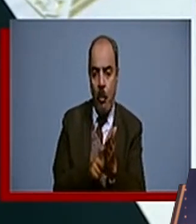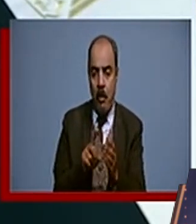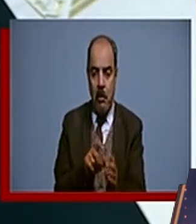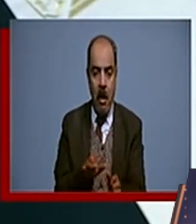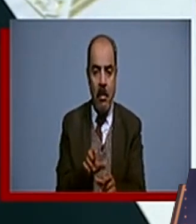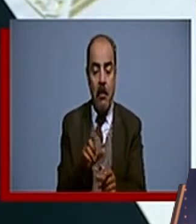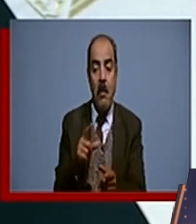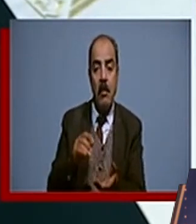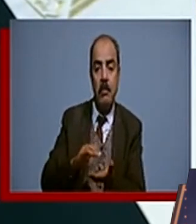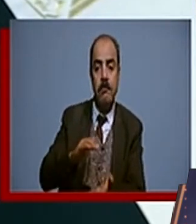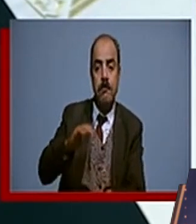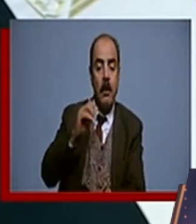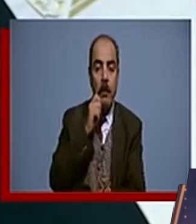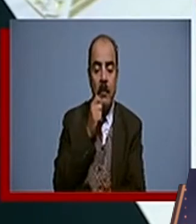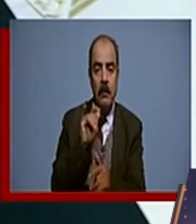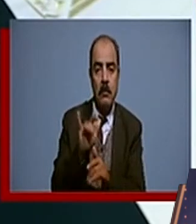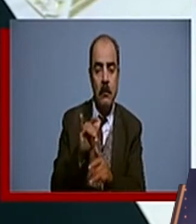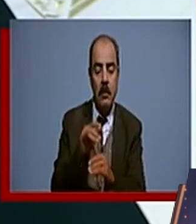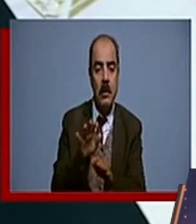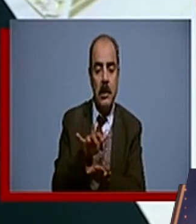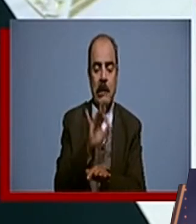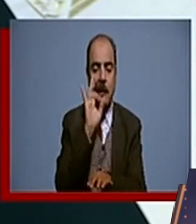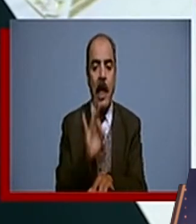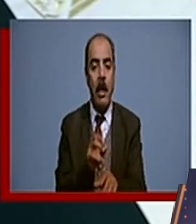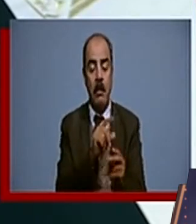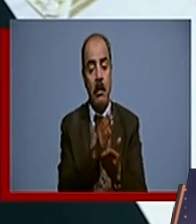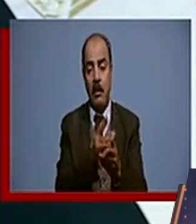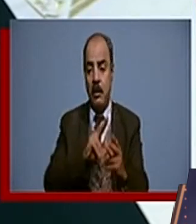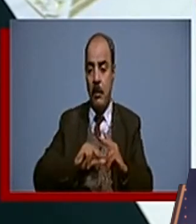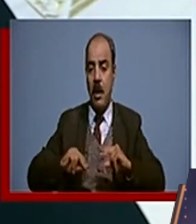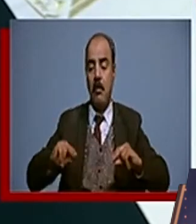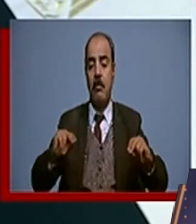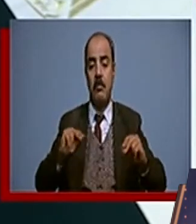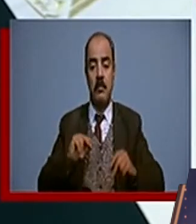قانوني أو اتفاق قانوني ملزم بشأن ملء وتشغيل السد